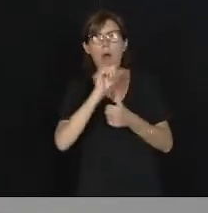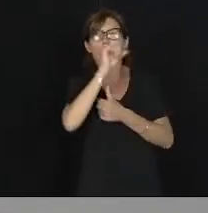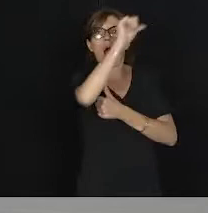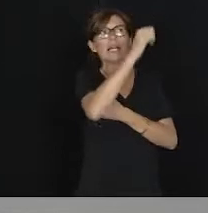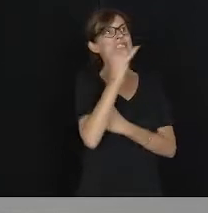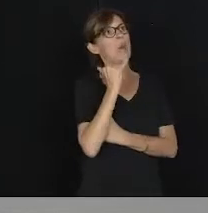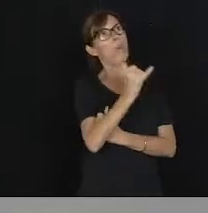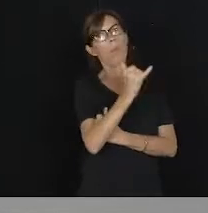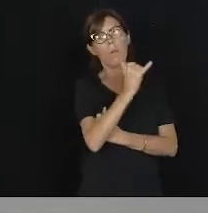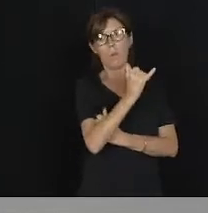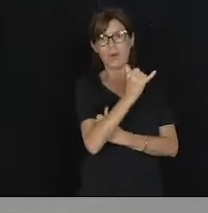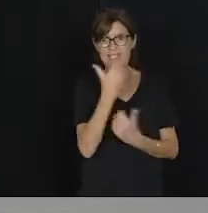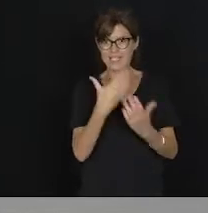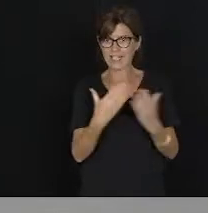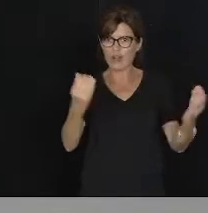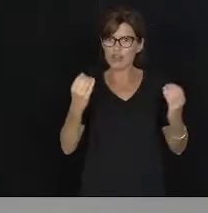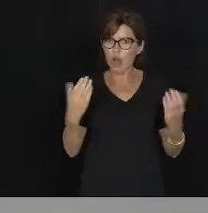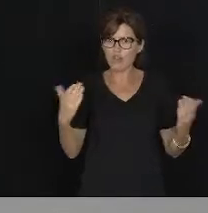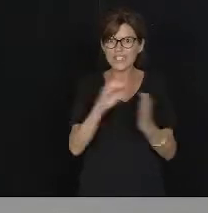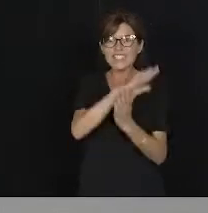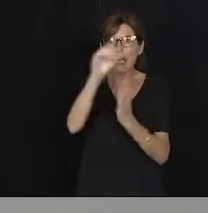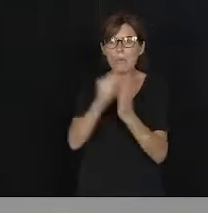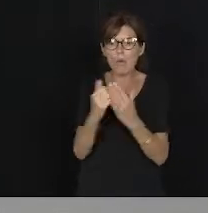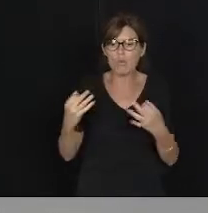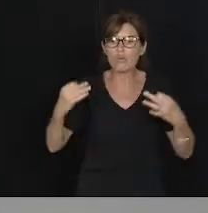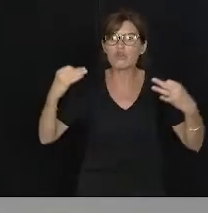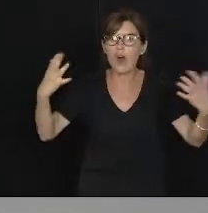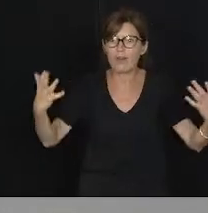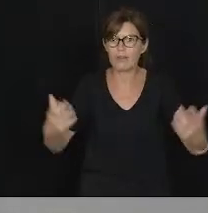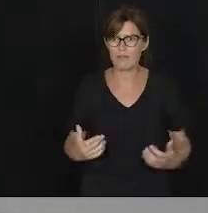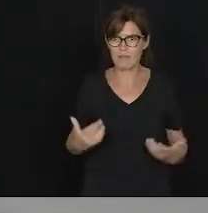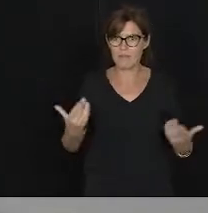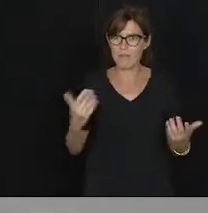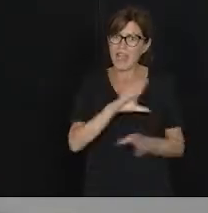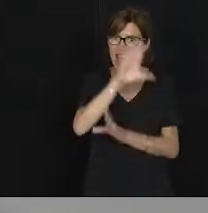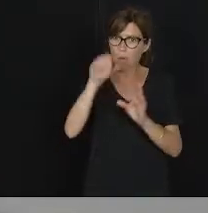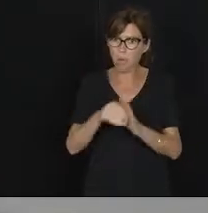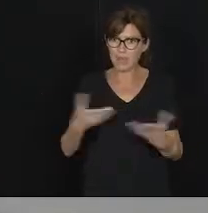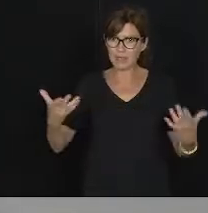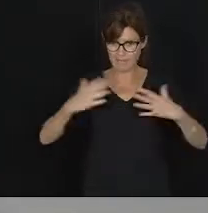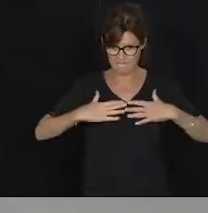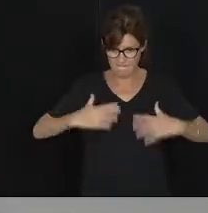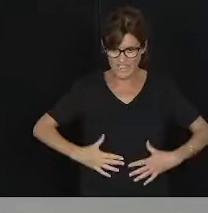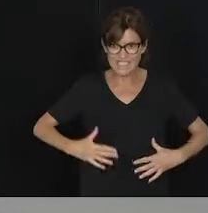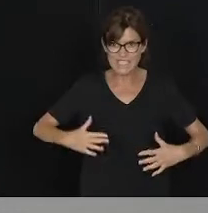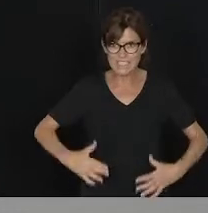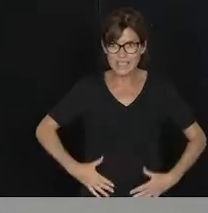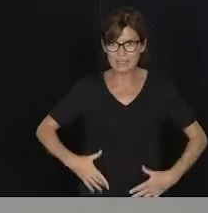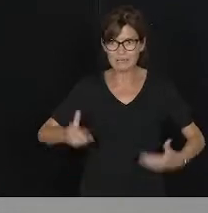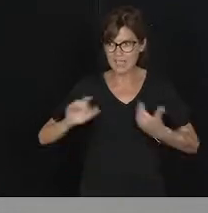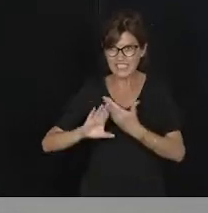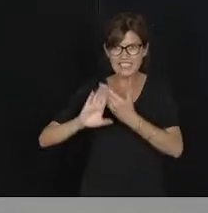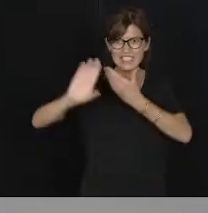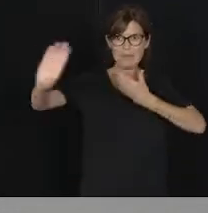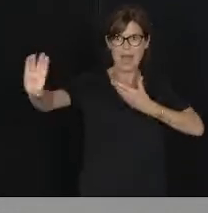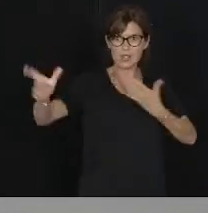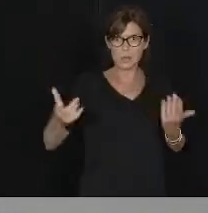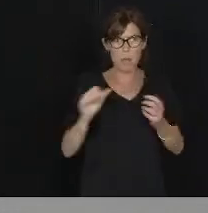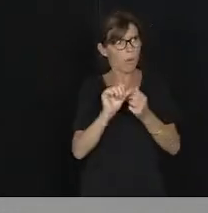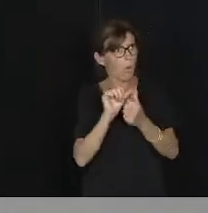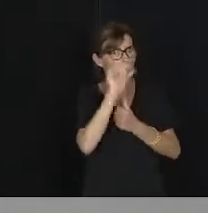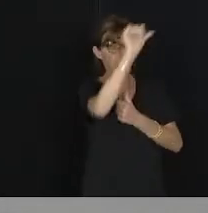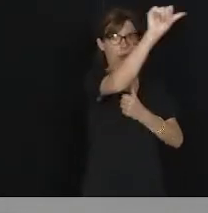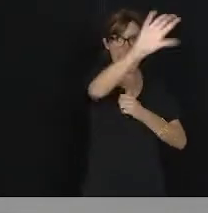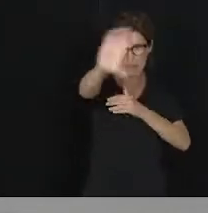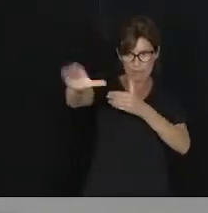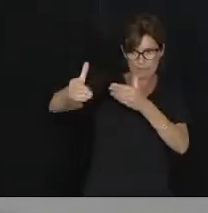peu, symbolise en fait la distance physique qui sépare les êtres. Et c'est là en fait toute l'équivoque